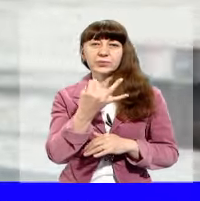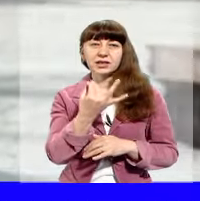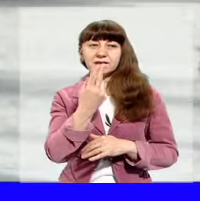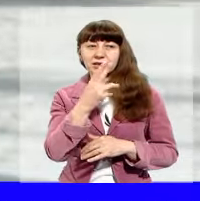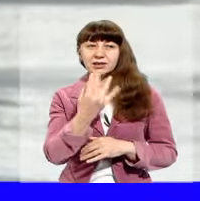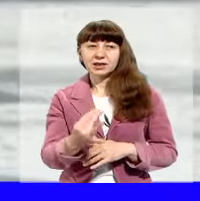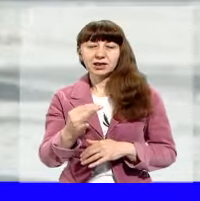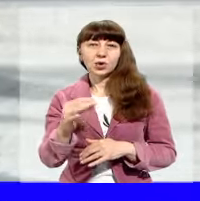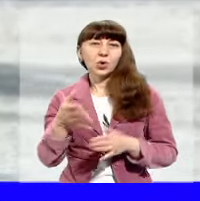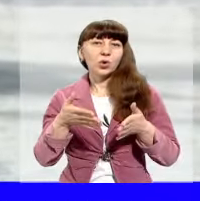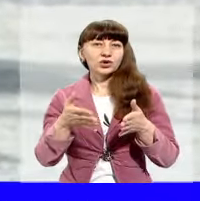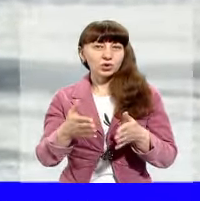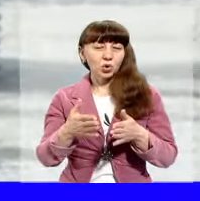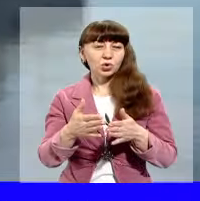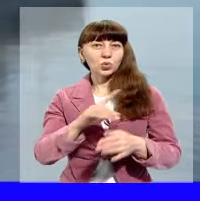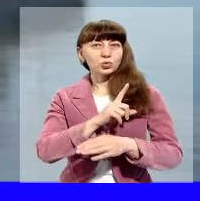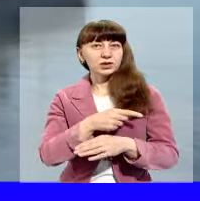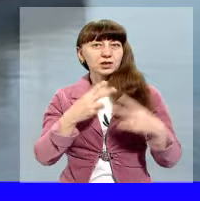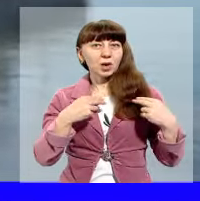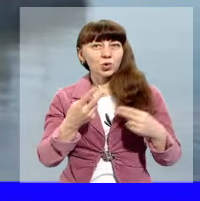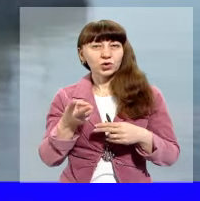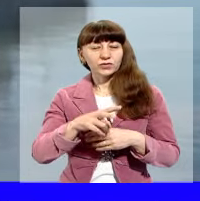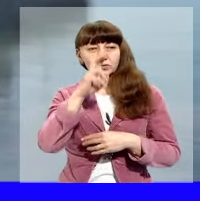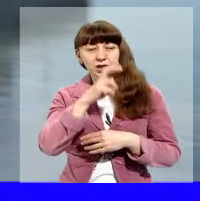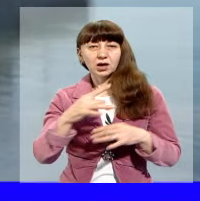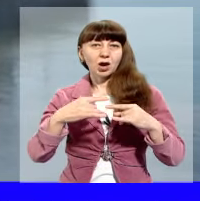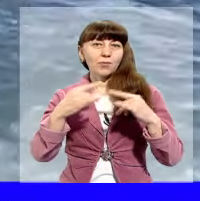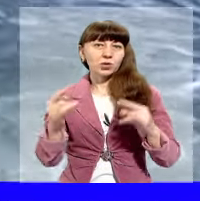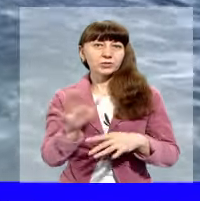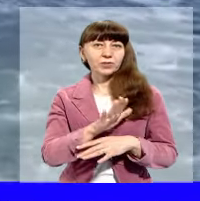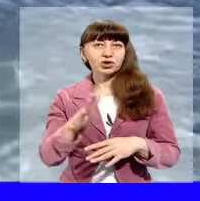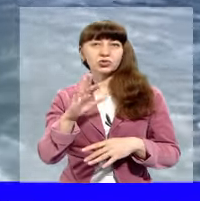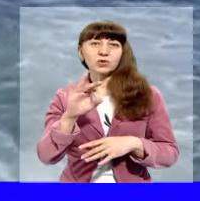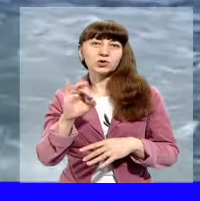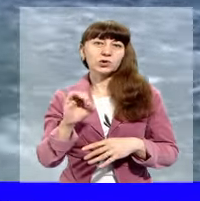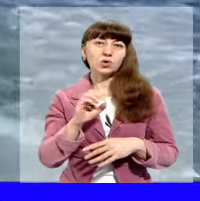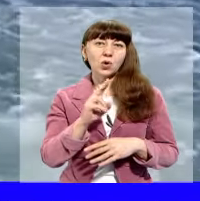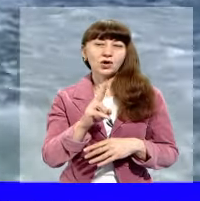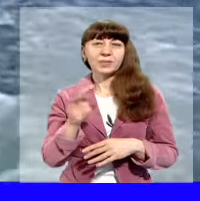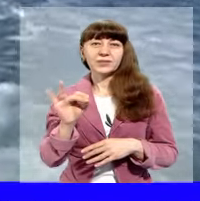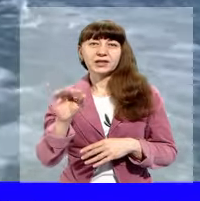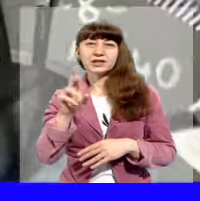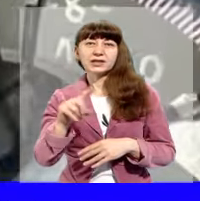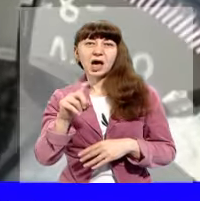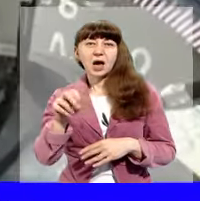айтты. 2022 жылы орта дәліз арқылы тауар тасымалы екі есе артқан. Былтыр тағы 65%-ға өсіп,